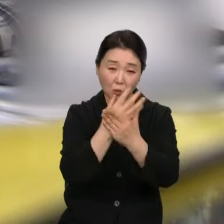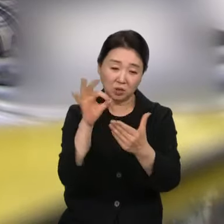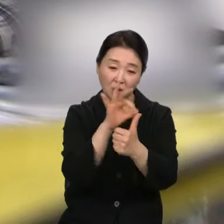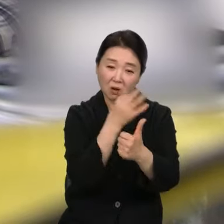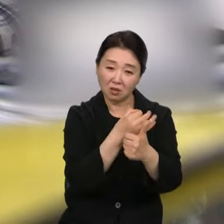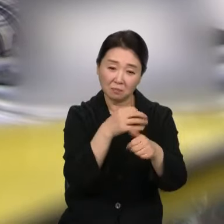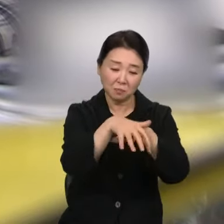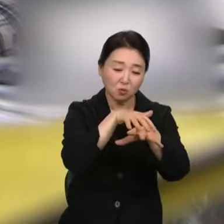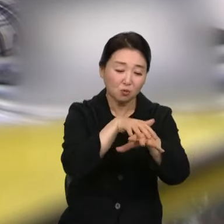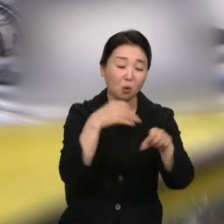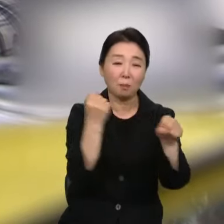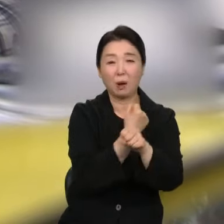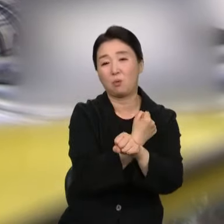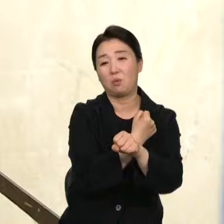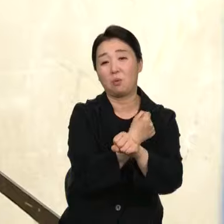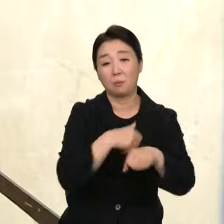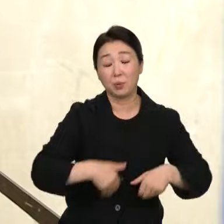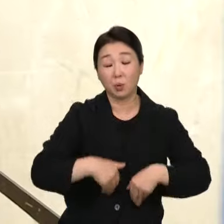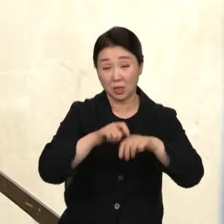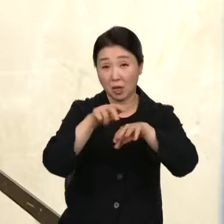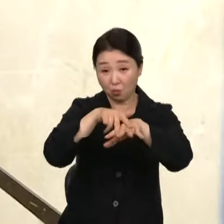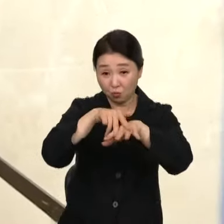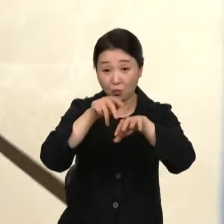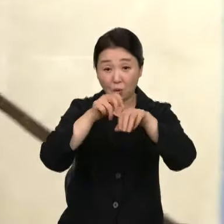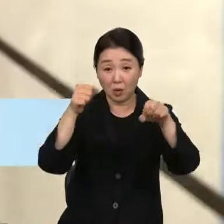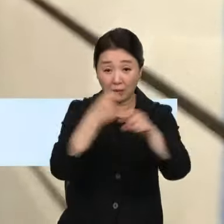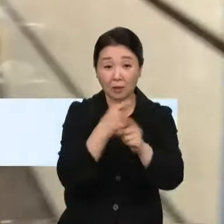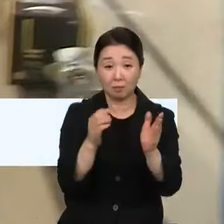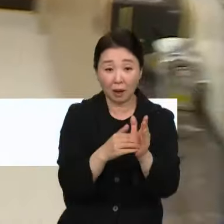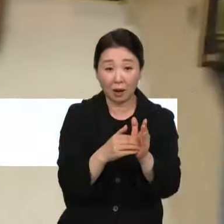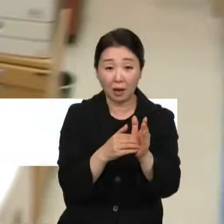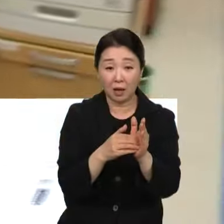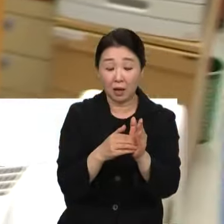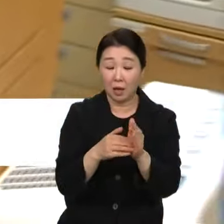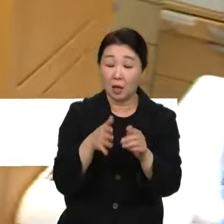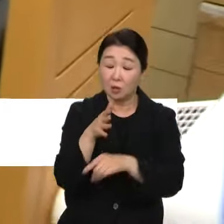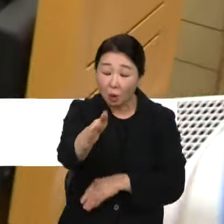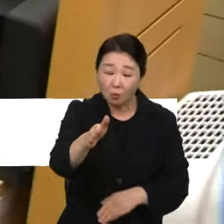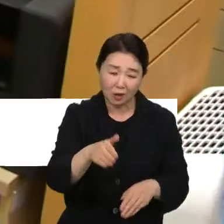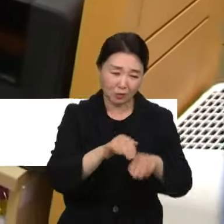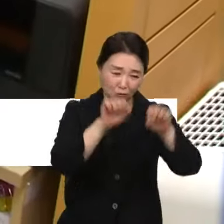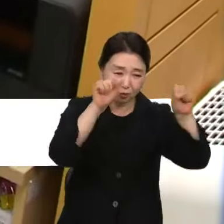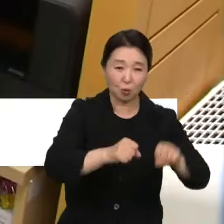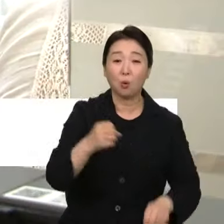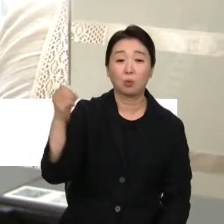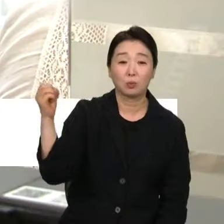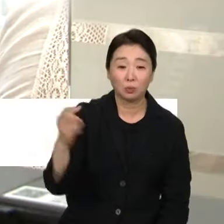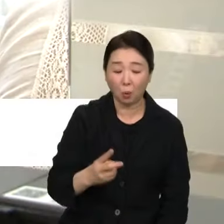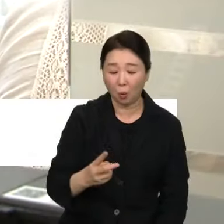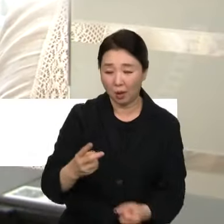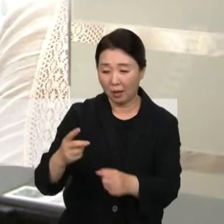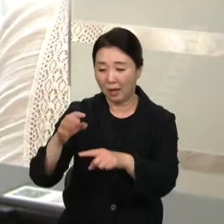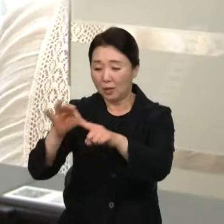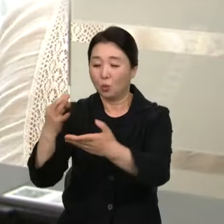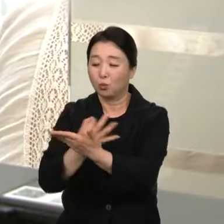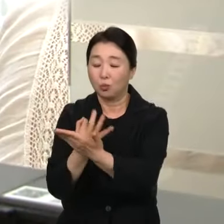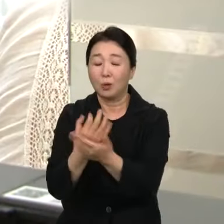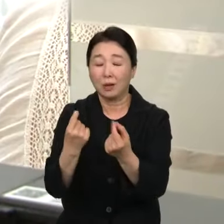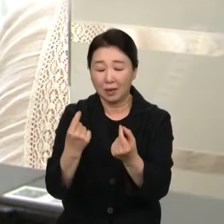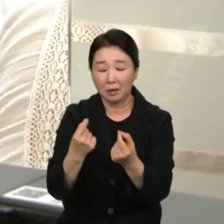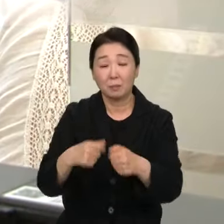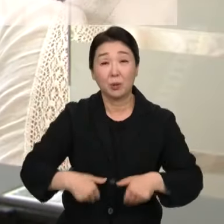바꾸는 게 구조개혁입니다. 전문가들은 모수와 구조개혁 모두 필요하지만 모수부터 우선 조정해야 한다고